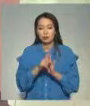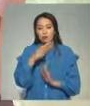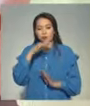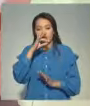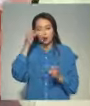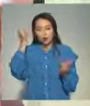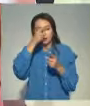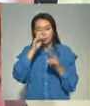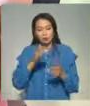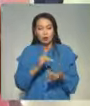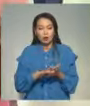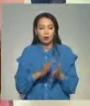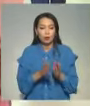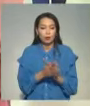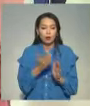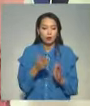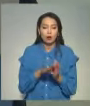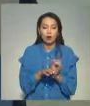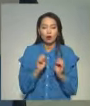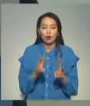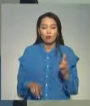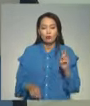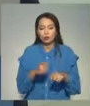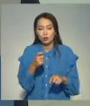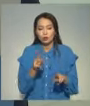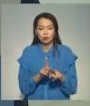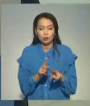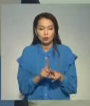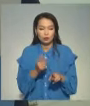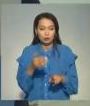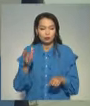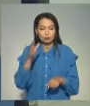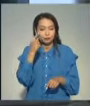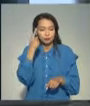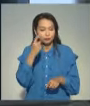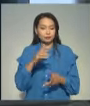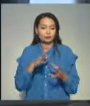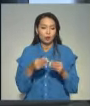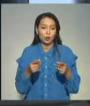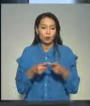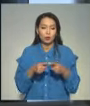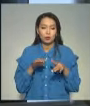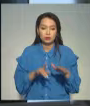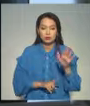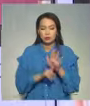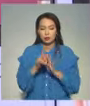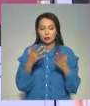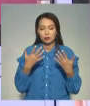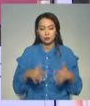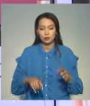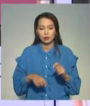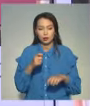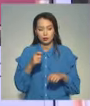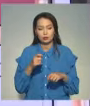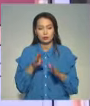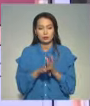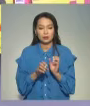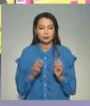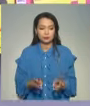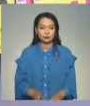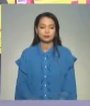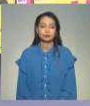Бұл жағдайға қатысты қауіпсіздік талаптарына сай келмейтін қызмет көрсету дерегі бойынша қылмыстық іс қозғалған. Мөлдір Тоқтасынқызы, Жаслан Мәлік,